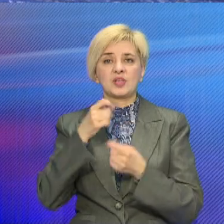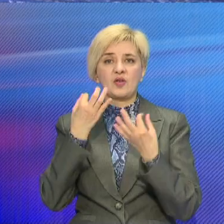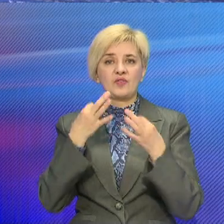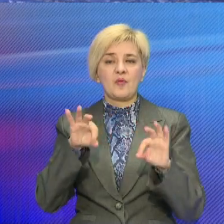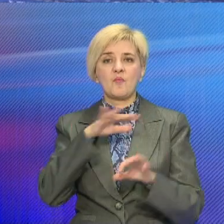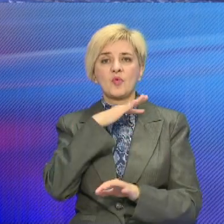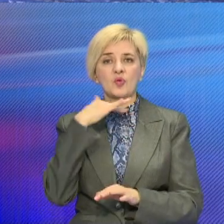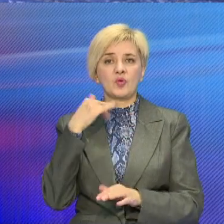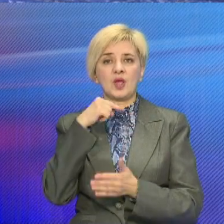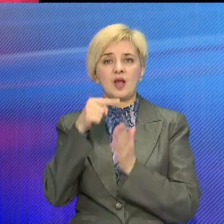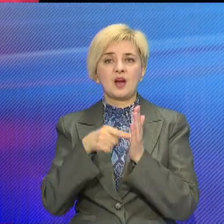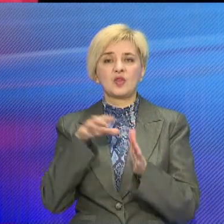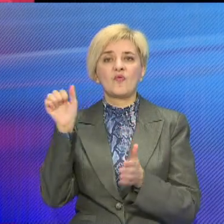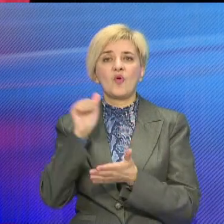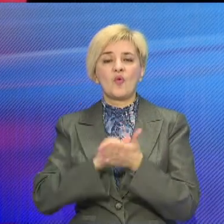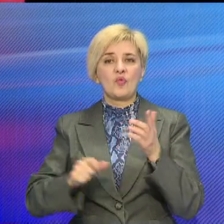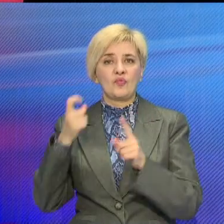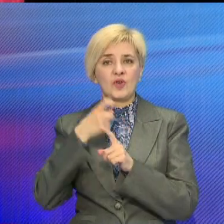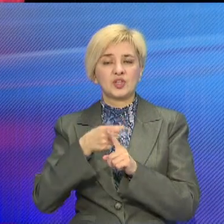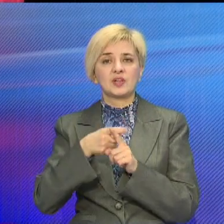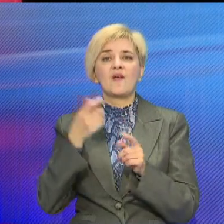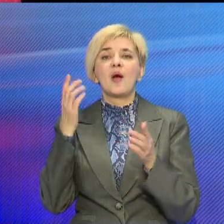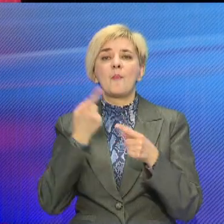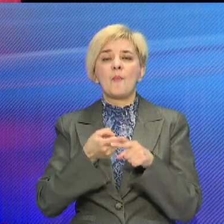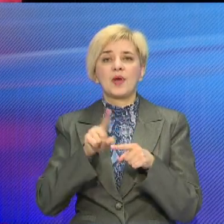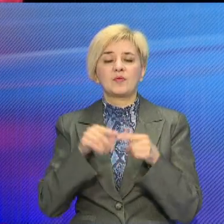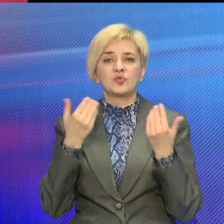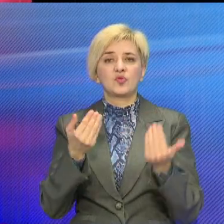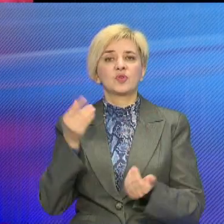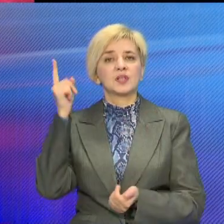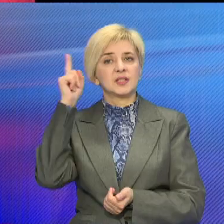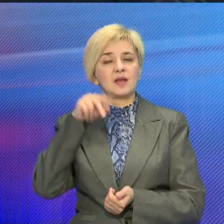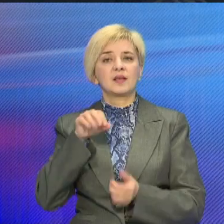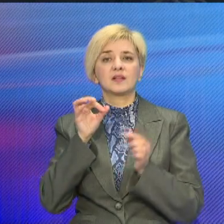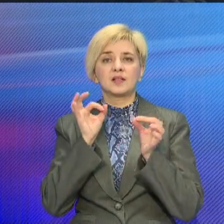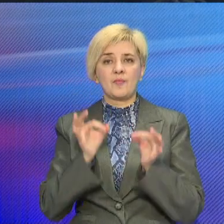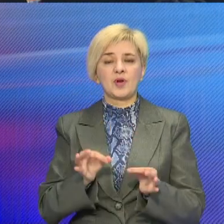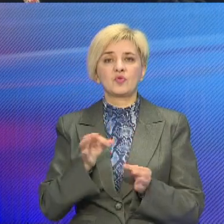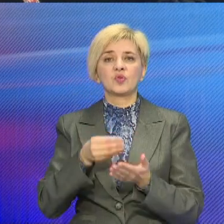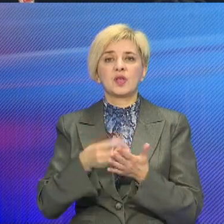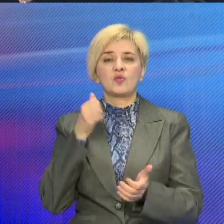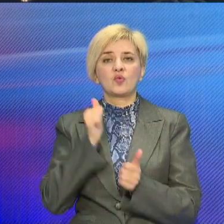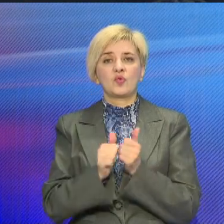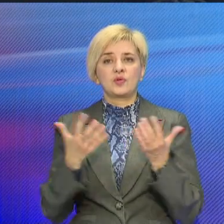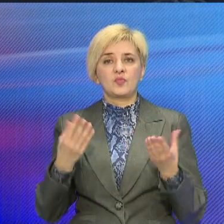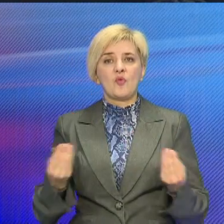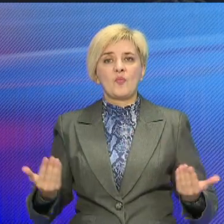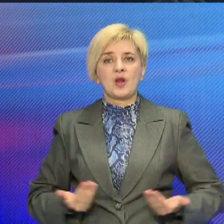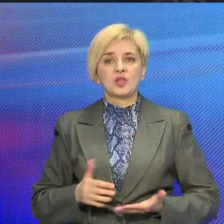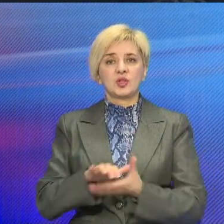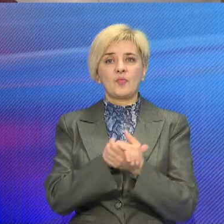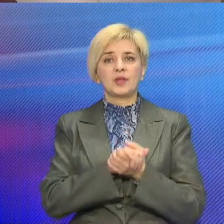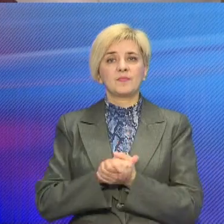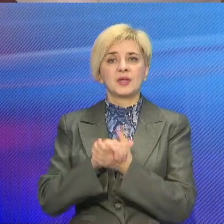от немецко-фашистских захопников. А тому сегодня, как никто, добро ведая, соправдную цену каждому дню, прожитому под мирным